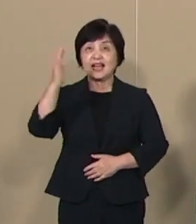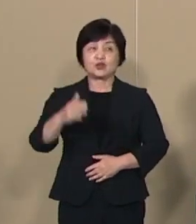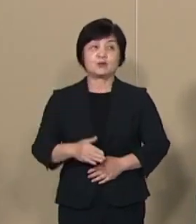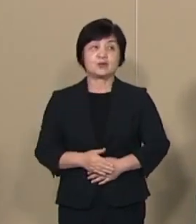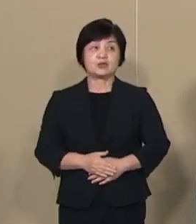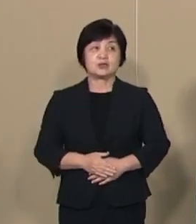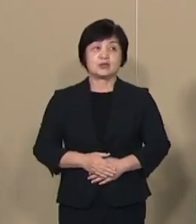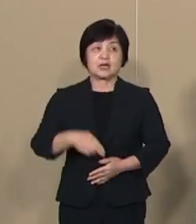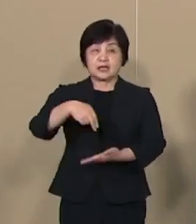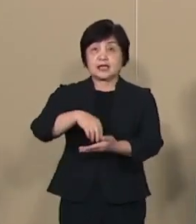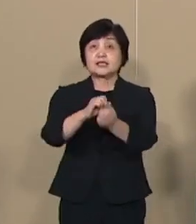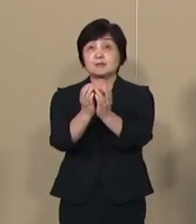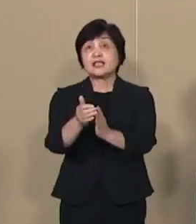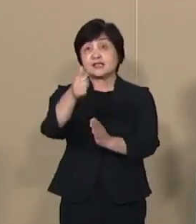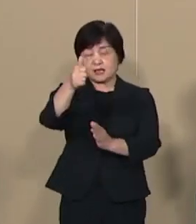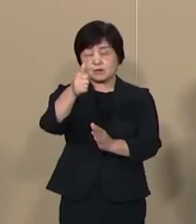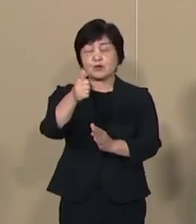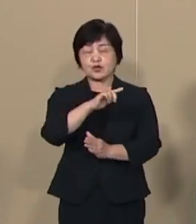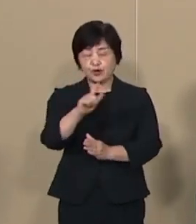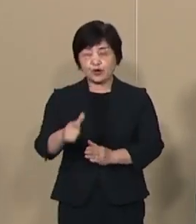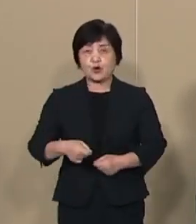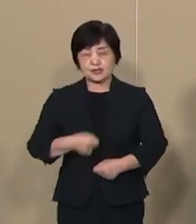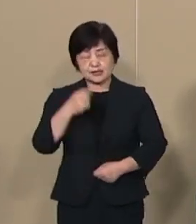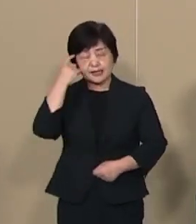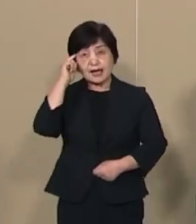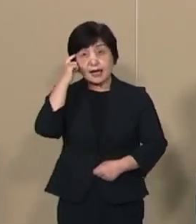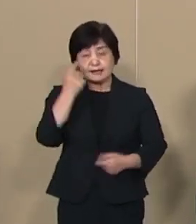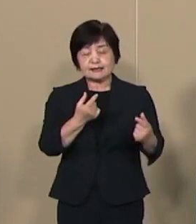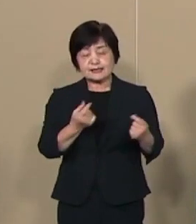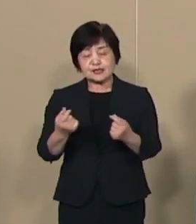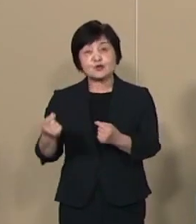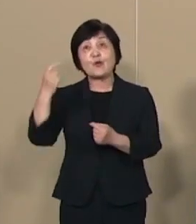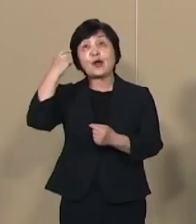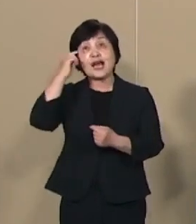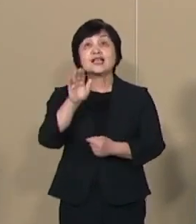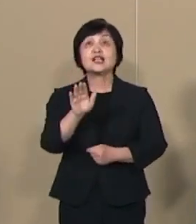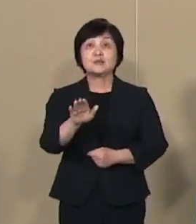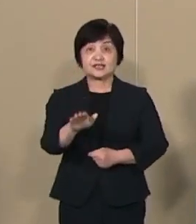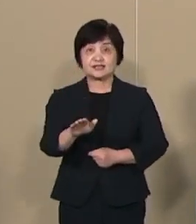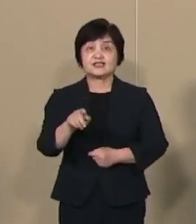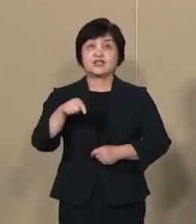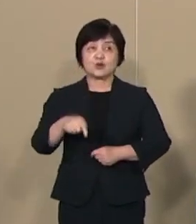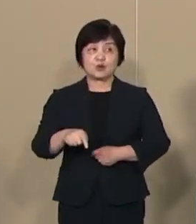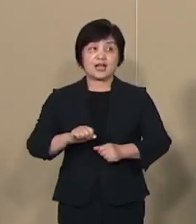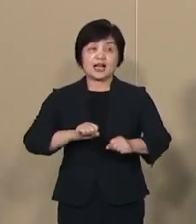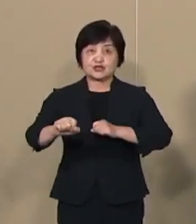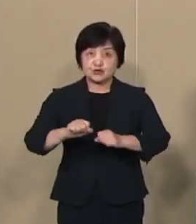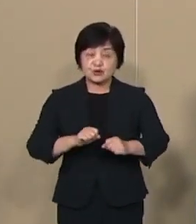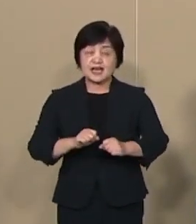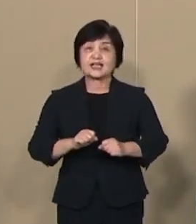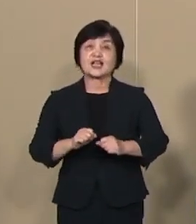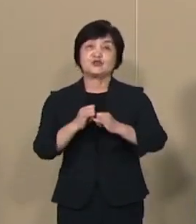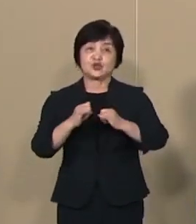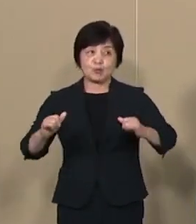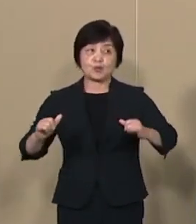あの橘さんはまともなことを考えられている方だしここで勝也あの活動されている人たちもまだが変な人もいるけれど